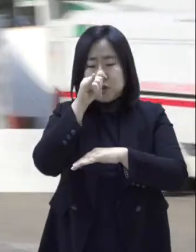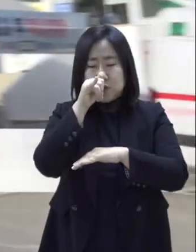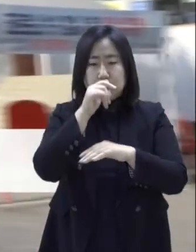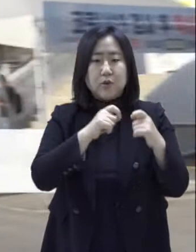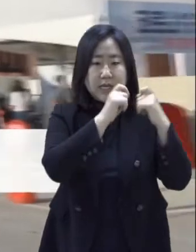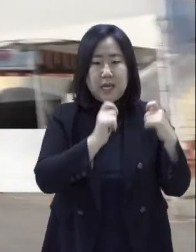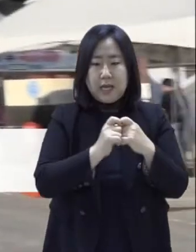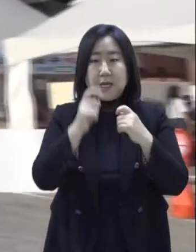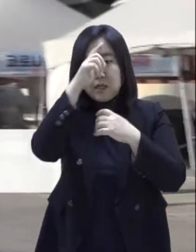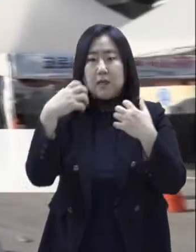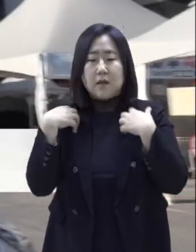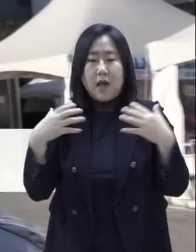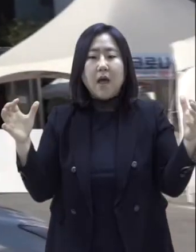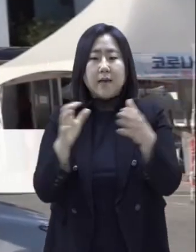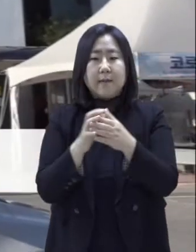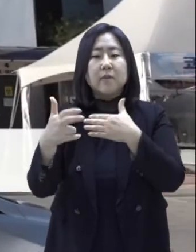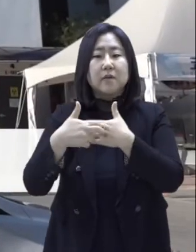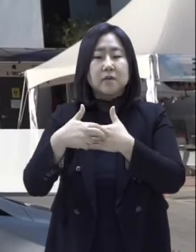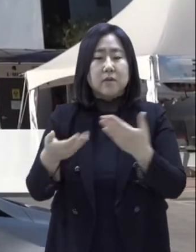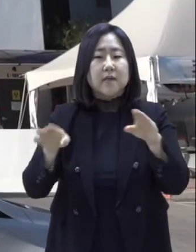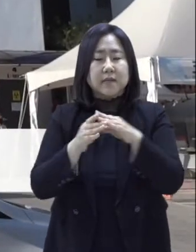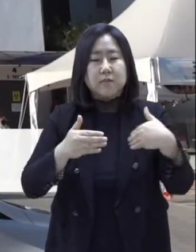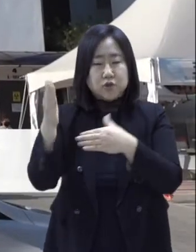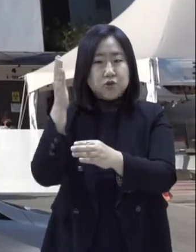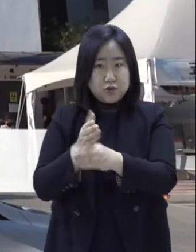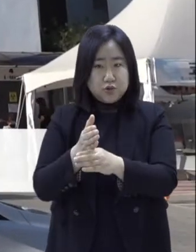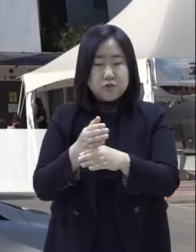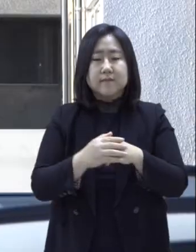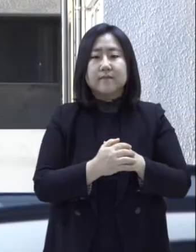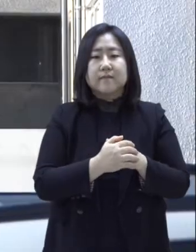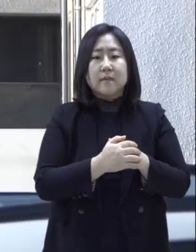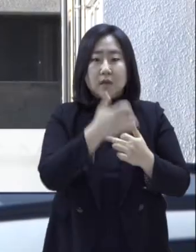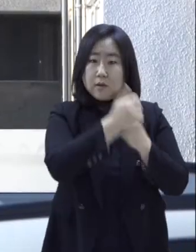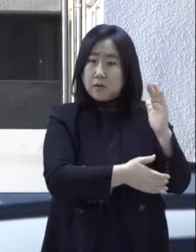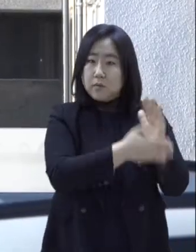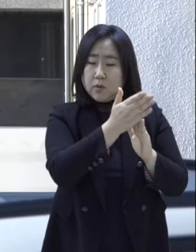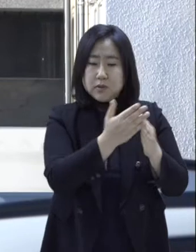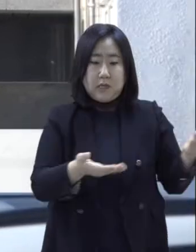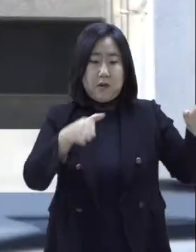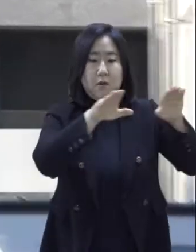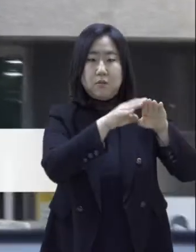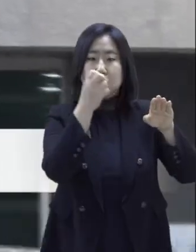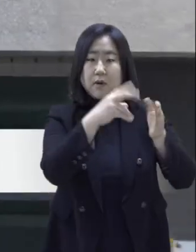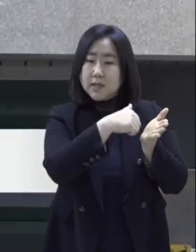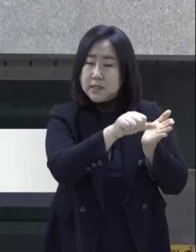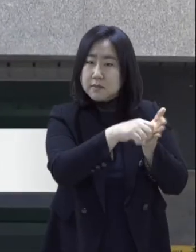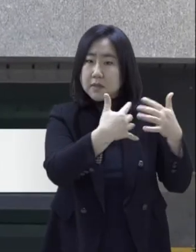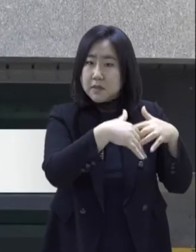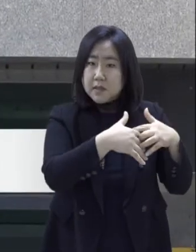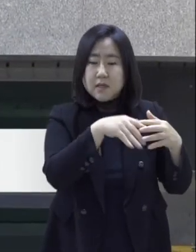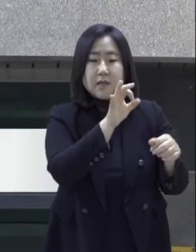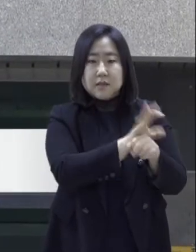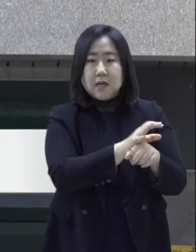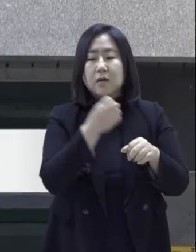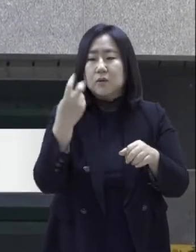민간협력의원 유치 사업을 추진하고 있는데요. 민간협력의원은 서귀포시가 의원 건물과 의료 장비 등을 갖추고,